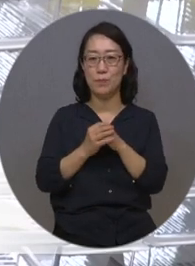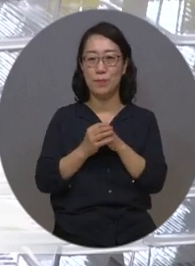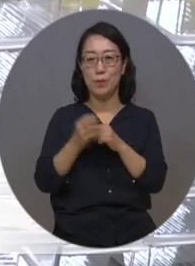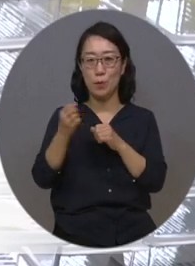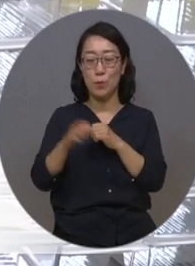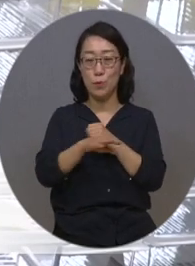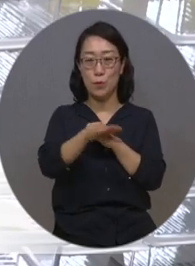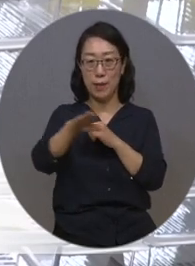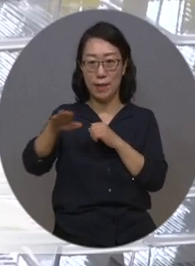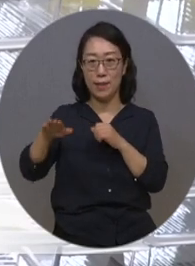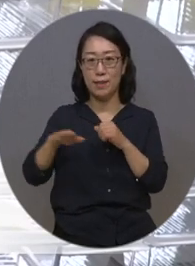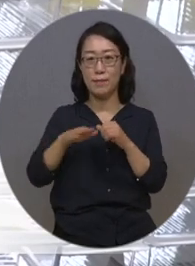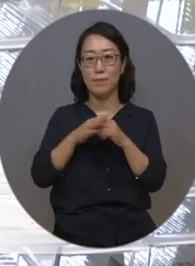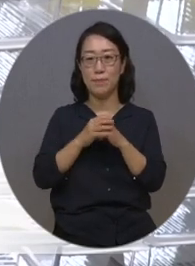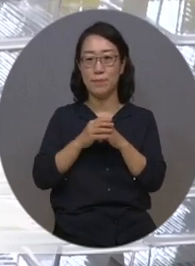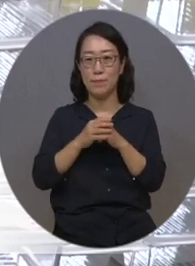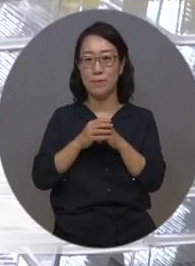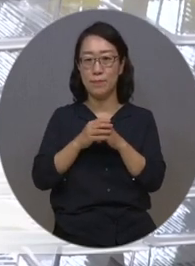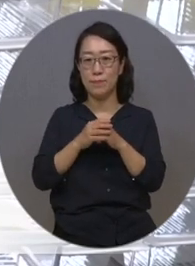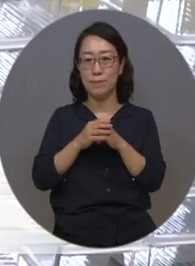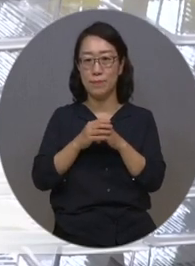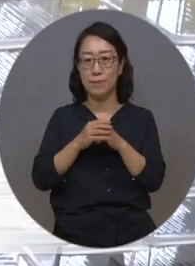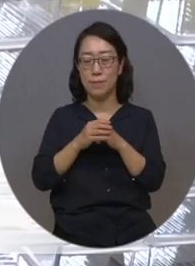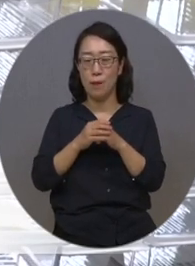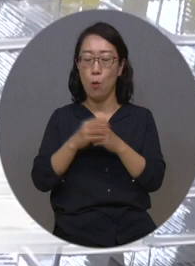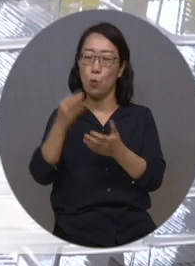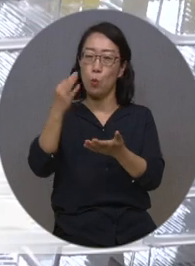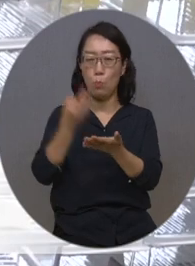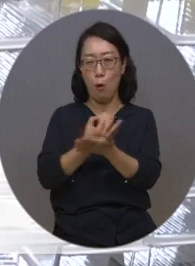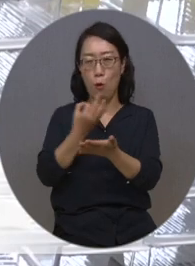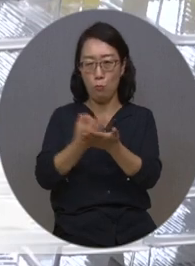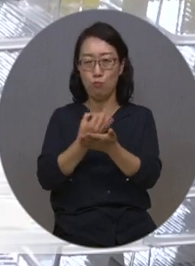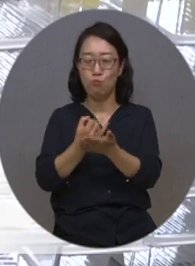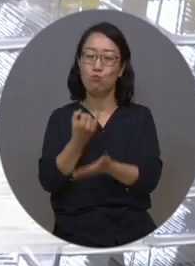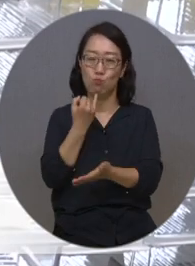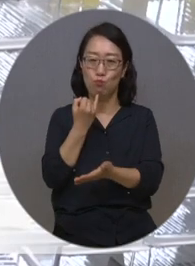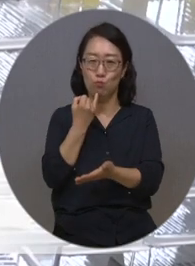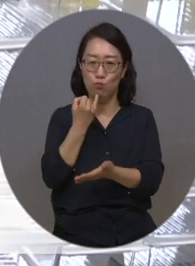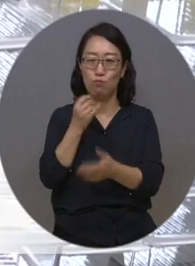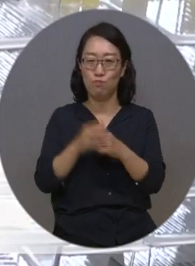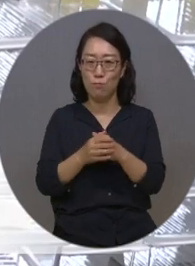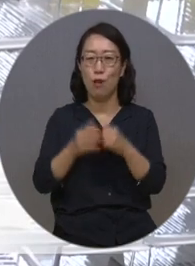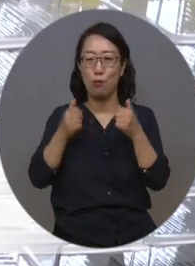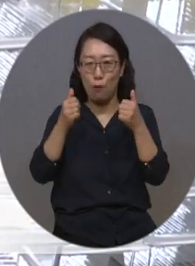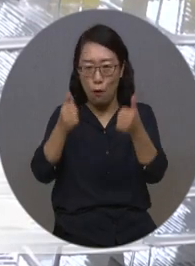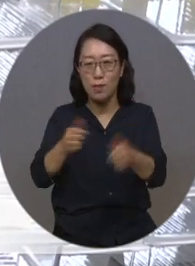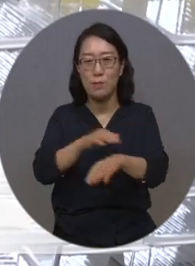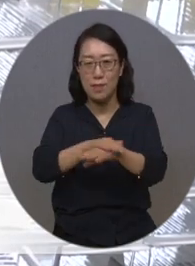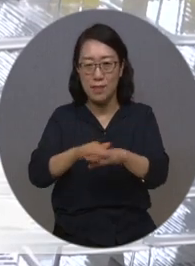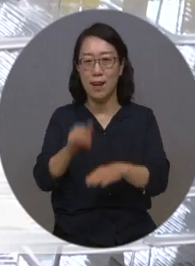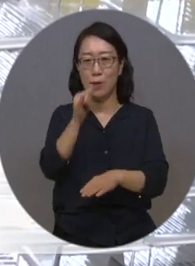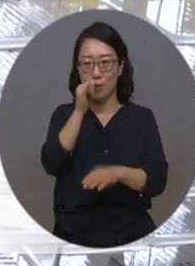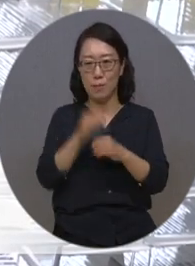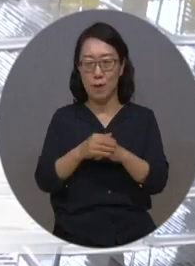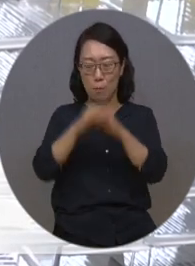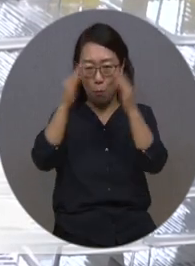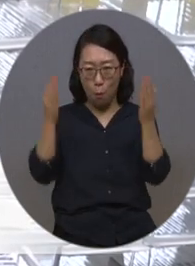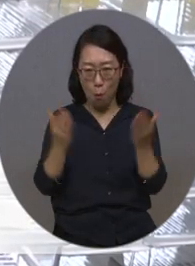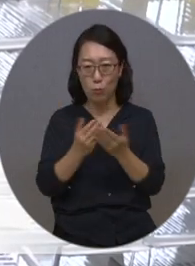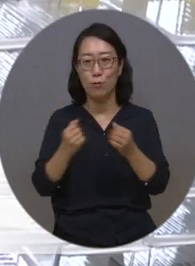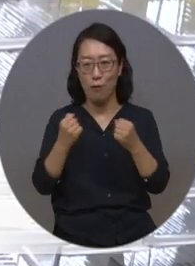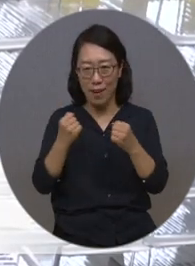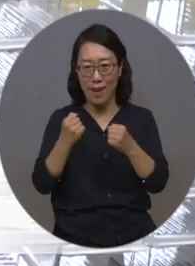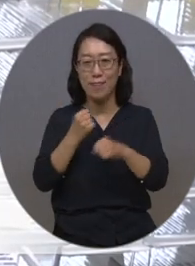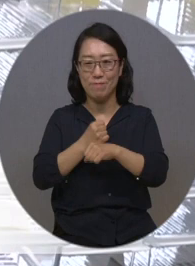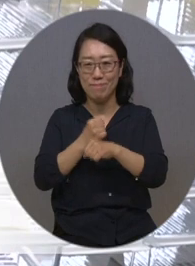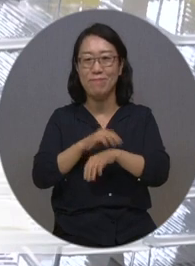우리 아 아 임원 3명은 도 농 돈벌이도 괜찮고 열심히 다하고 있습니다 모두 그만하시고